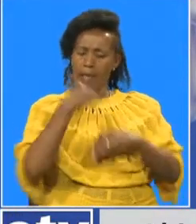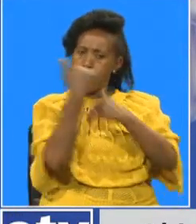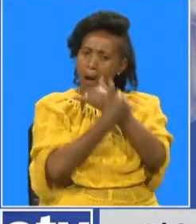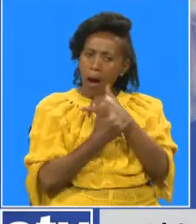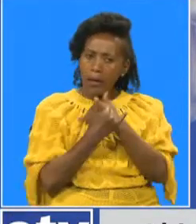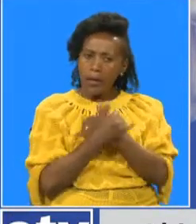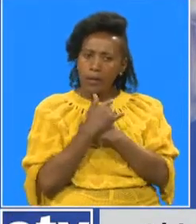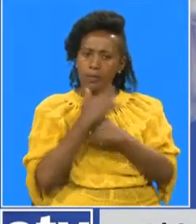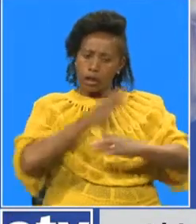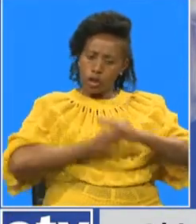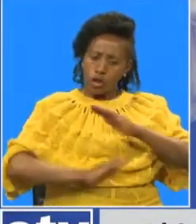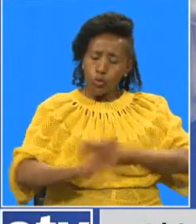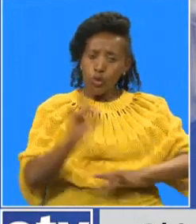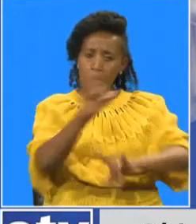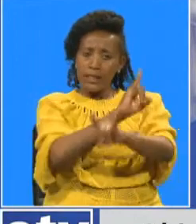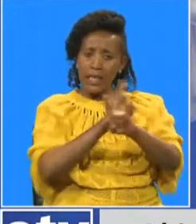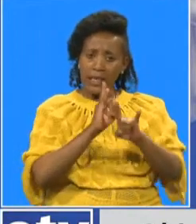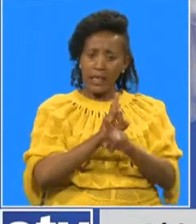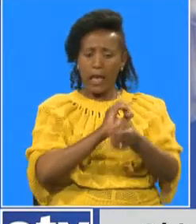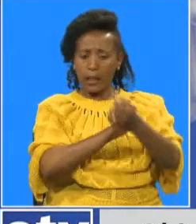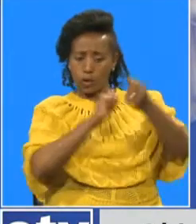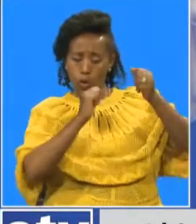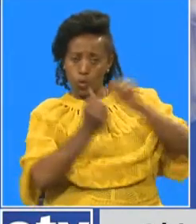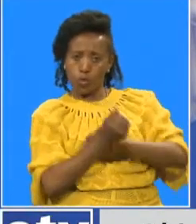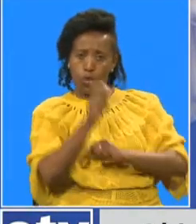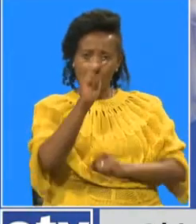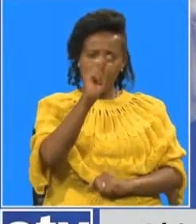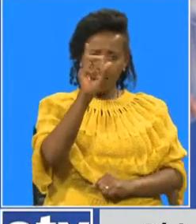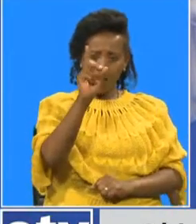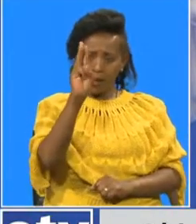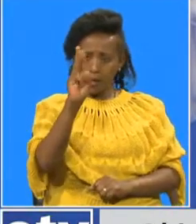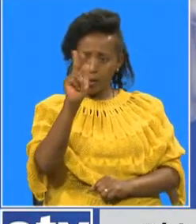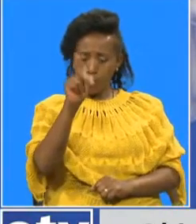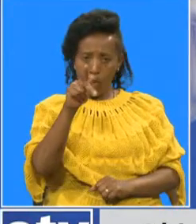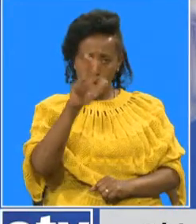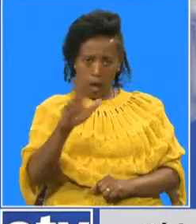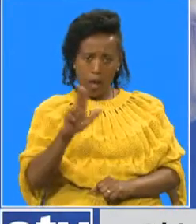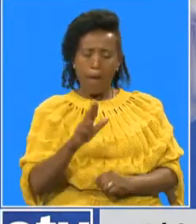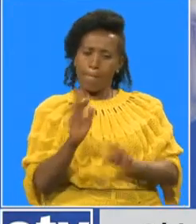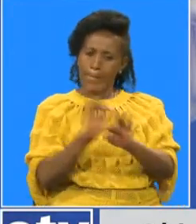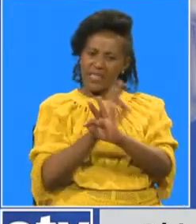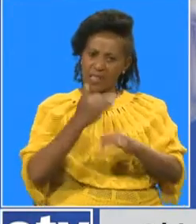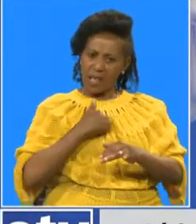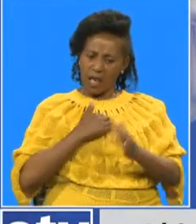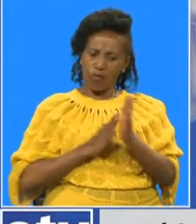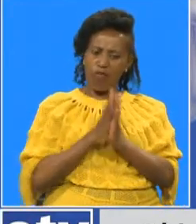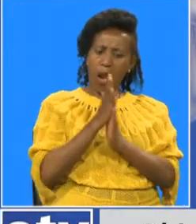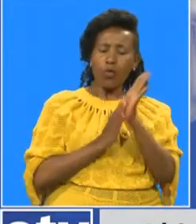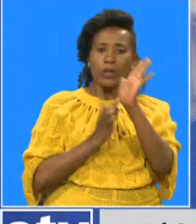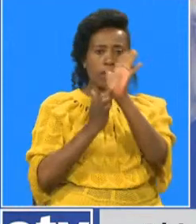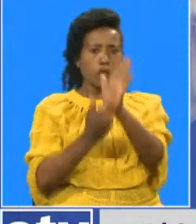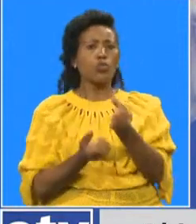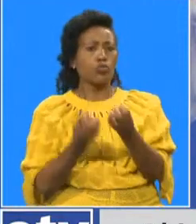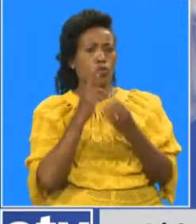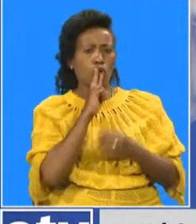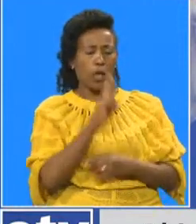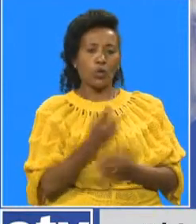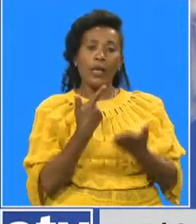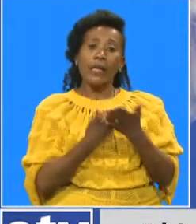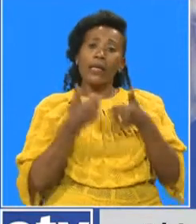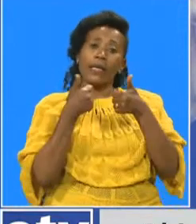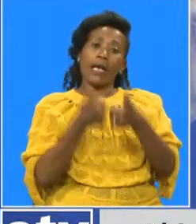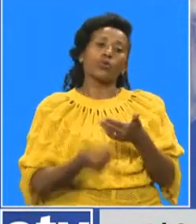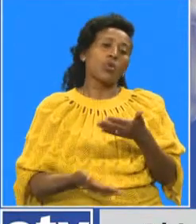ሀገር ትውልድ ሆነው ዜግነታቸው የቀየሩ ዲያስፖራዎችም ራሳቸው ቢዝነስ ያላቸው ኢንተረስት ያሳዩ ብዙ ናቸው እና ይሄ